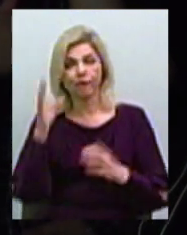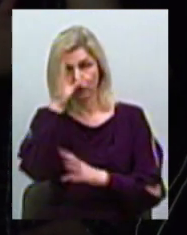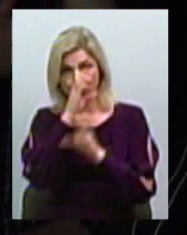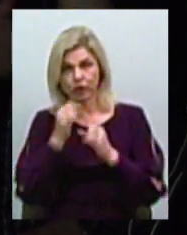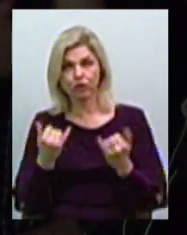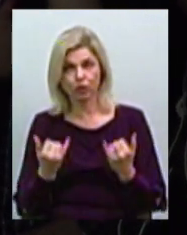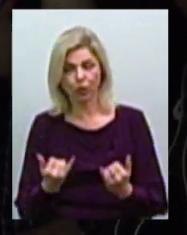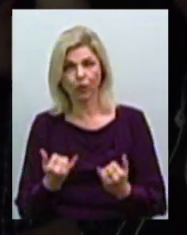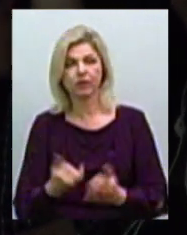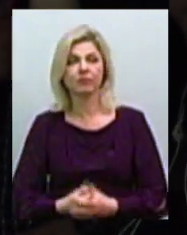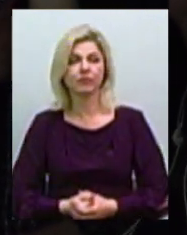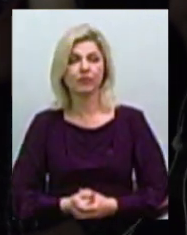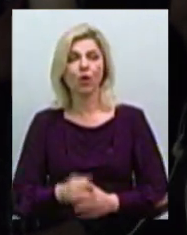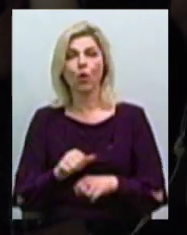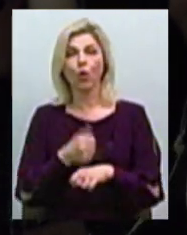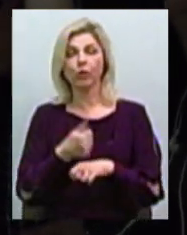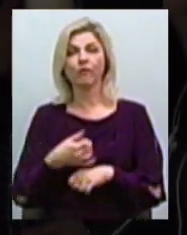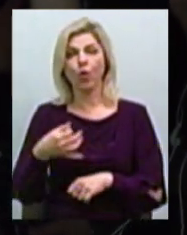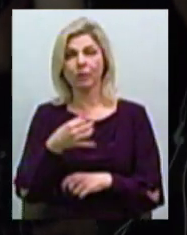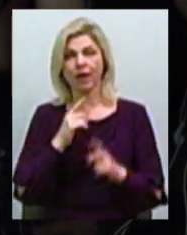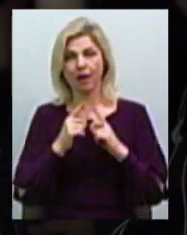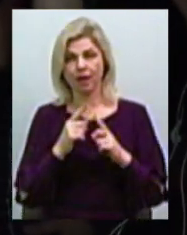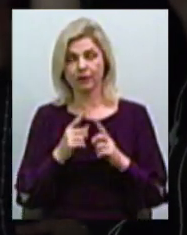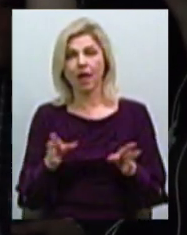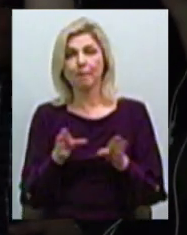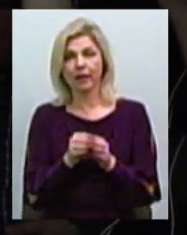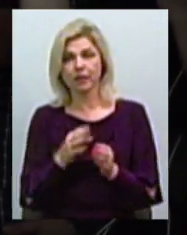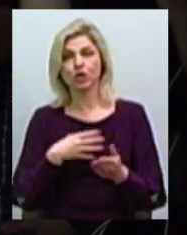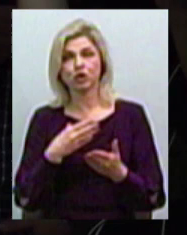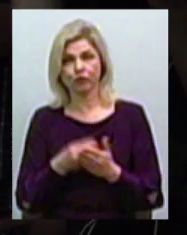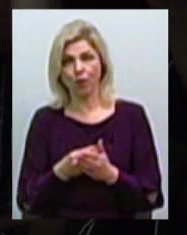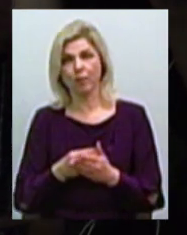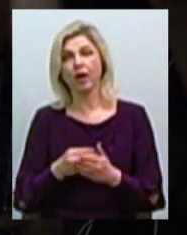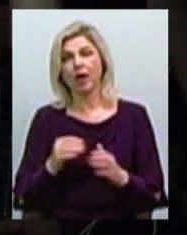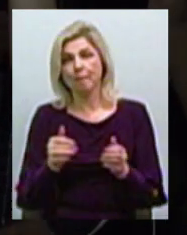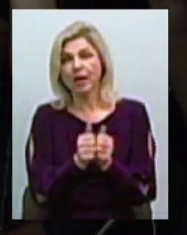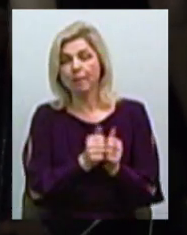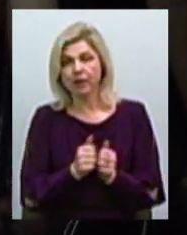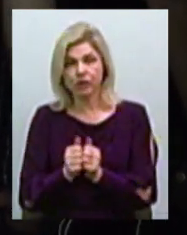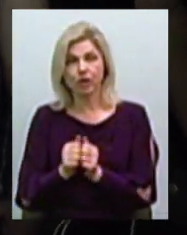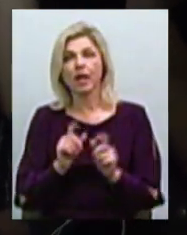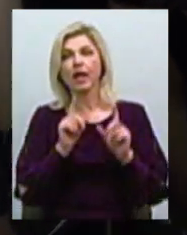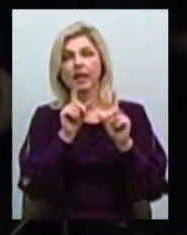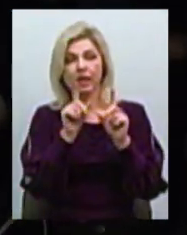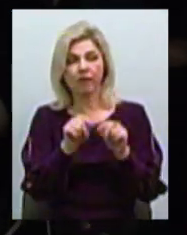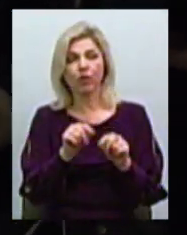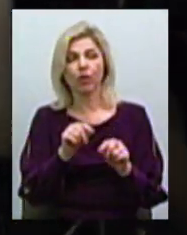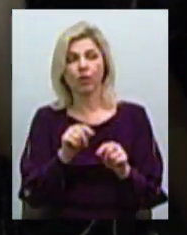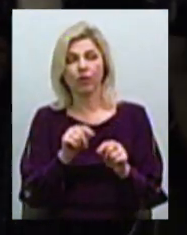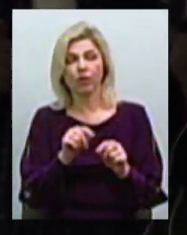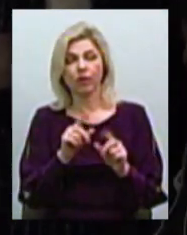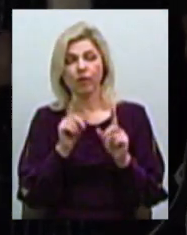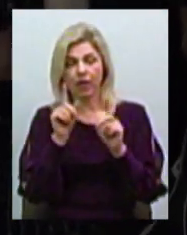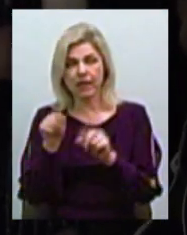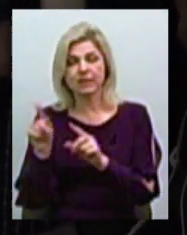сьогодні голова обласної ради разом із своїми приближеними їздила і погрожувала депутатам обласної